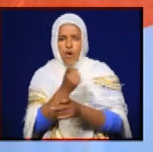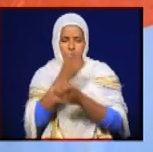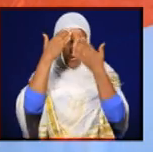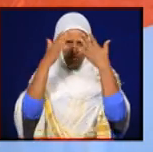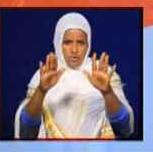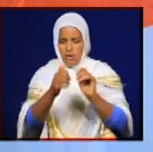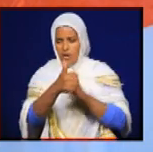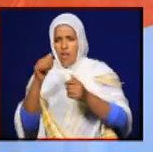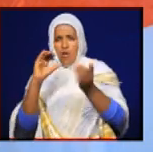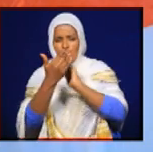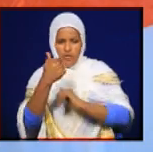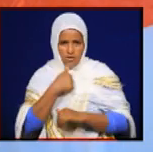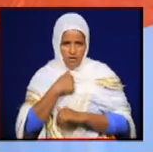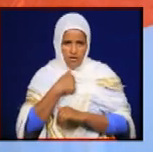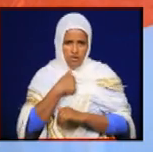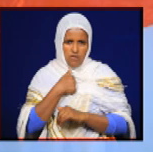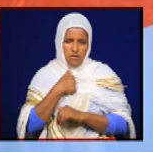እንደሆነ አልገባኝ ሌላው ይሁን እኔ